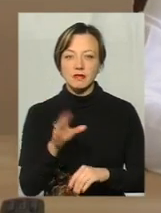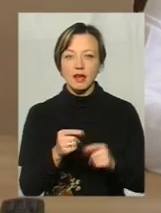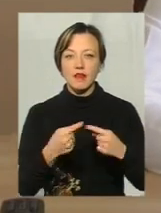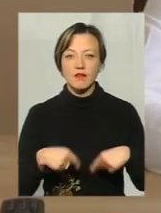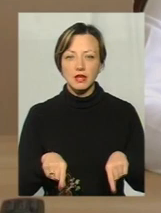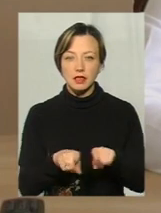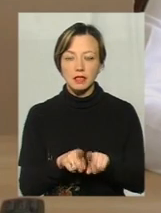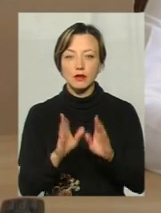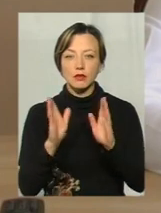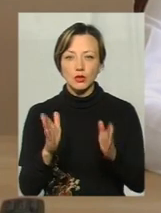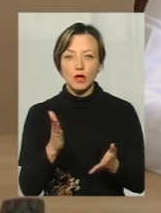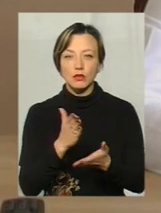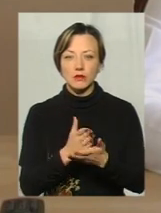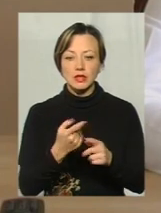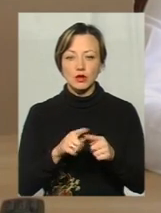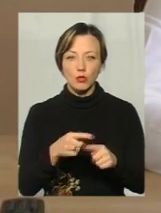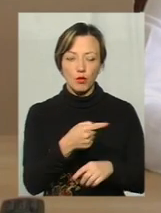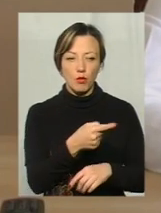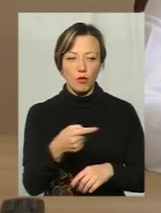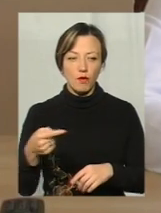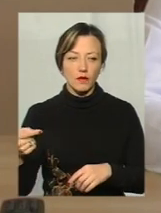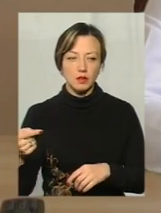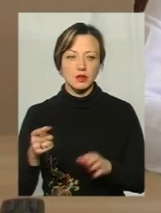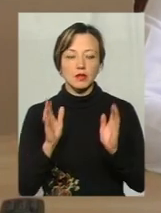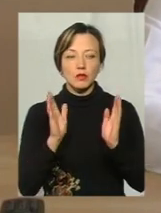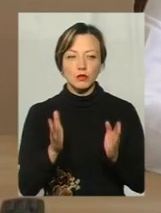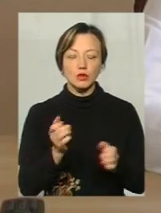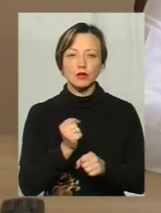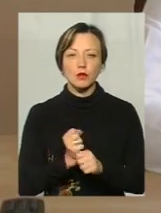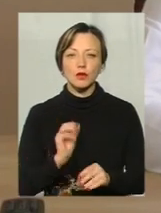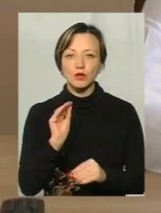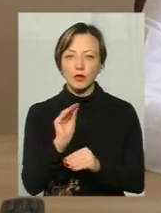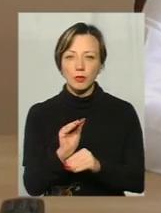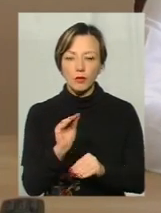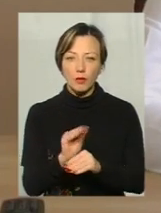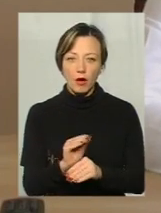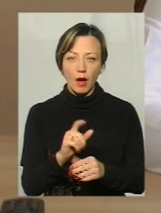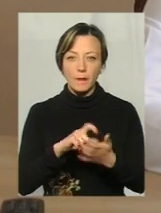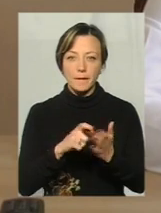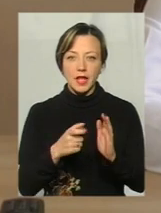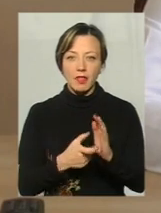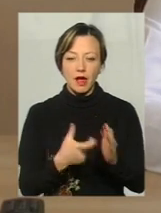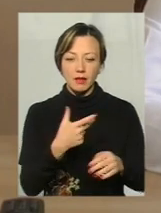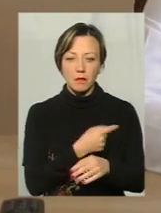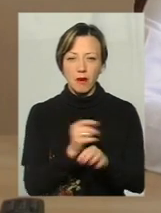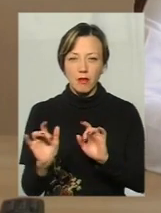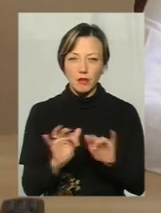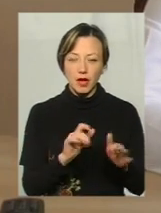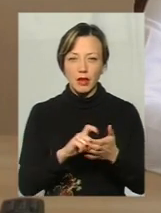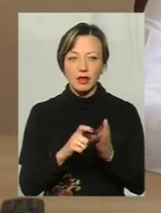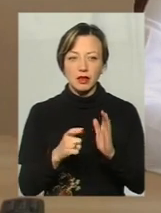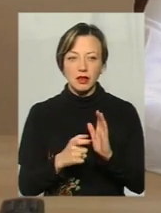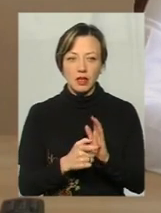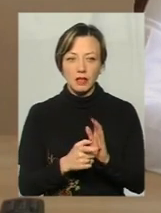буде розміщуватися на тому поверсі. Буде зроблено додатково маніпуляційна, буде зроблена кімната для